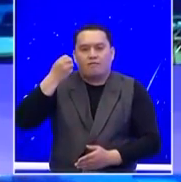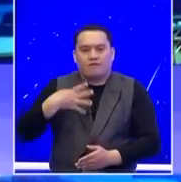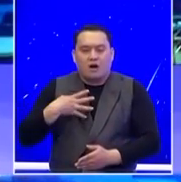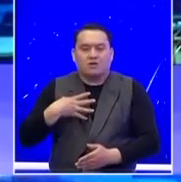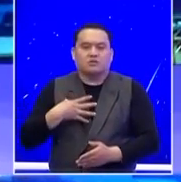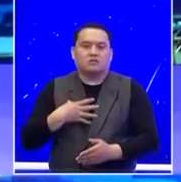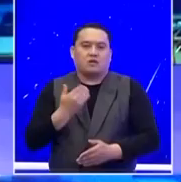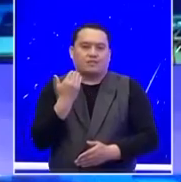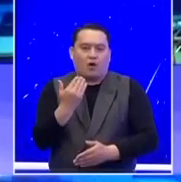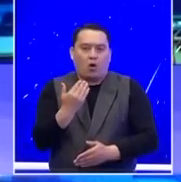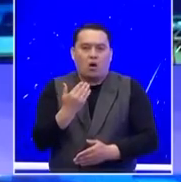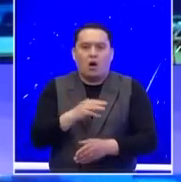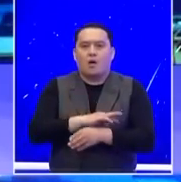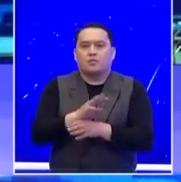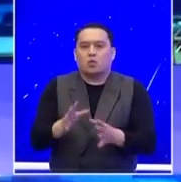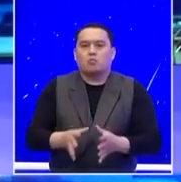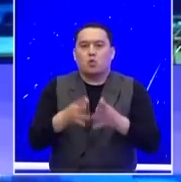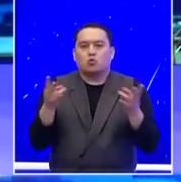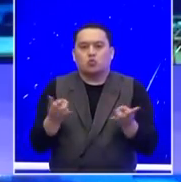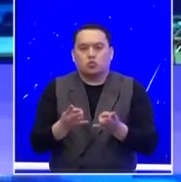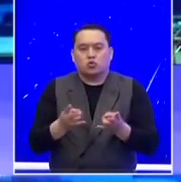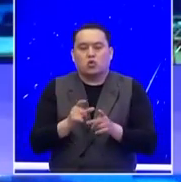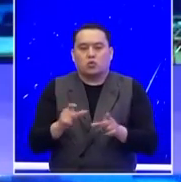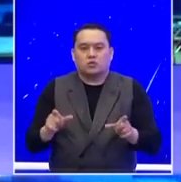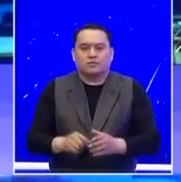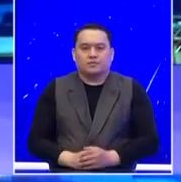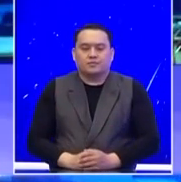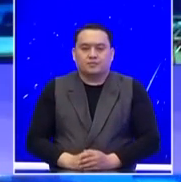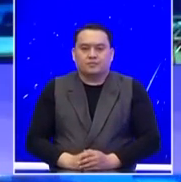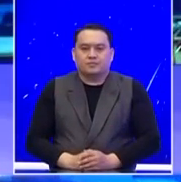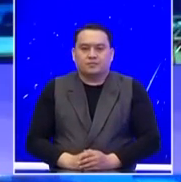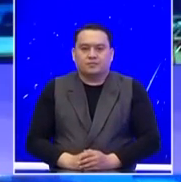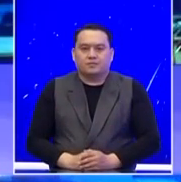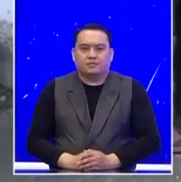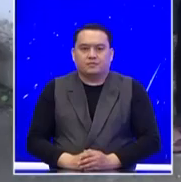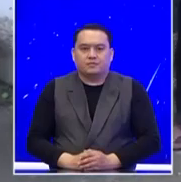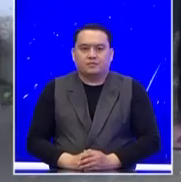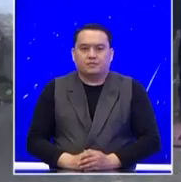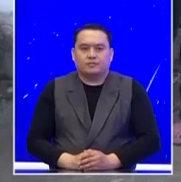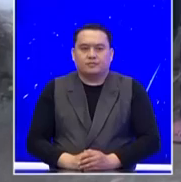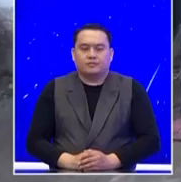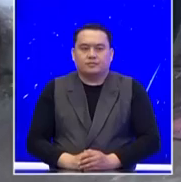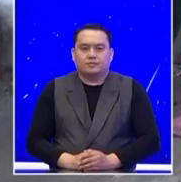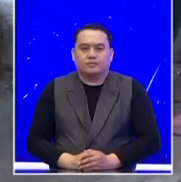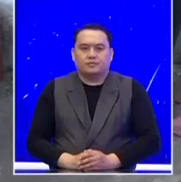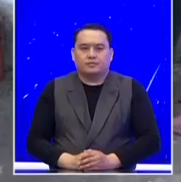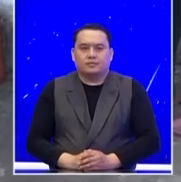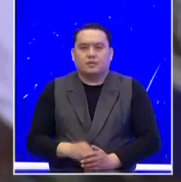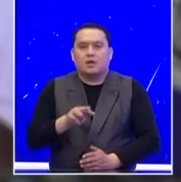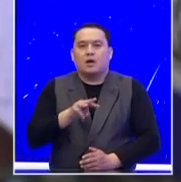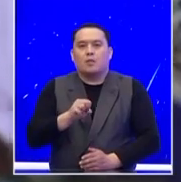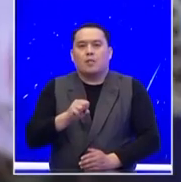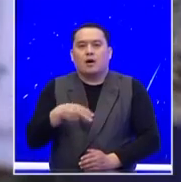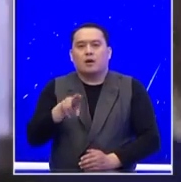таджикско-афганской границе. Охвачены наиболее нуждающиеся люди, рассказывает Алексей Цой. Мадина Кожибаева воспитывает 6